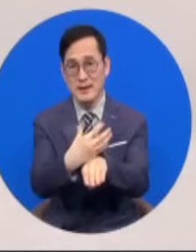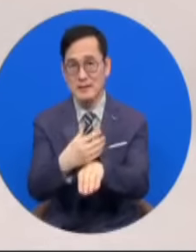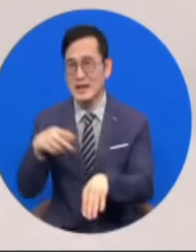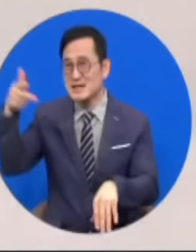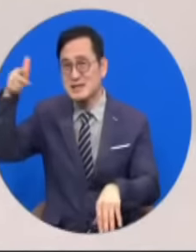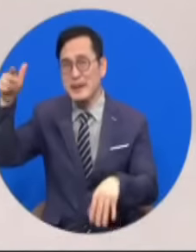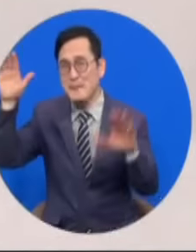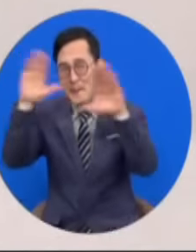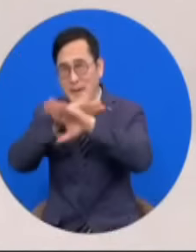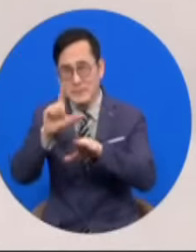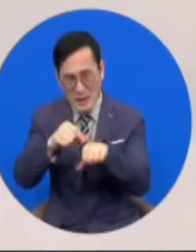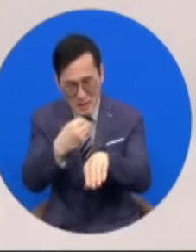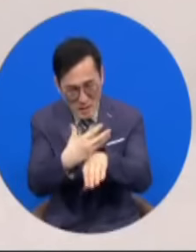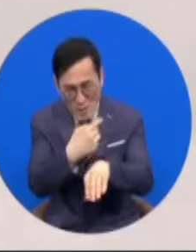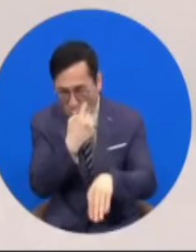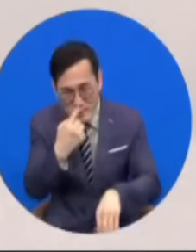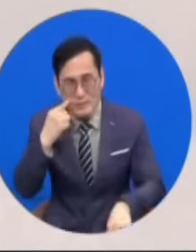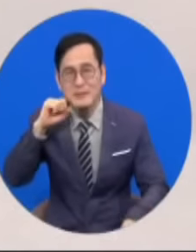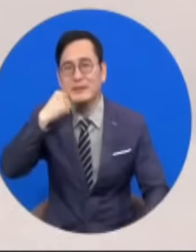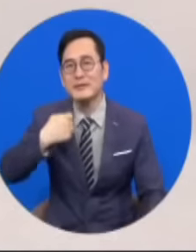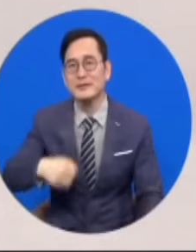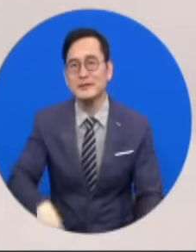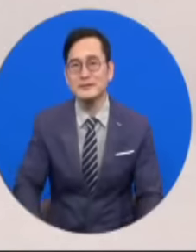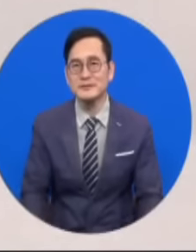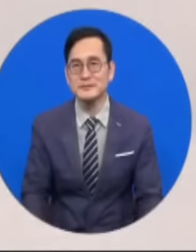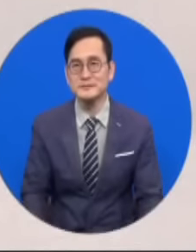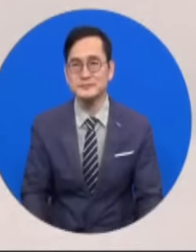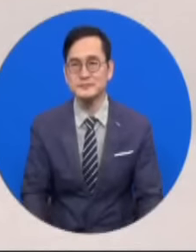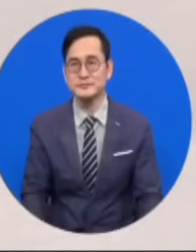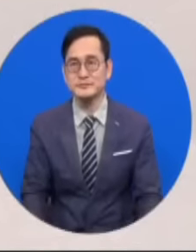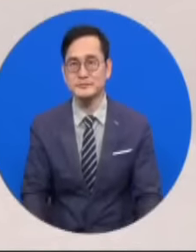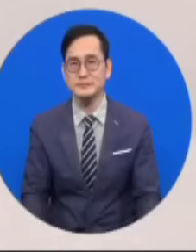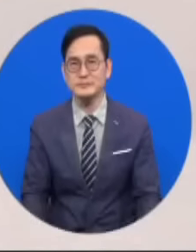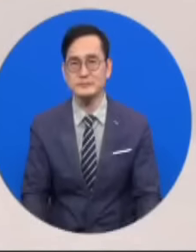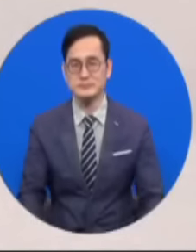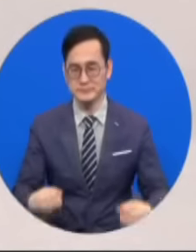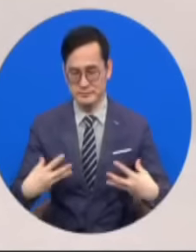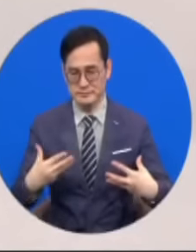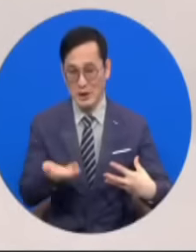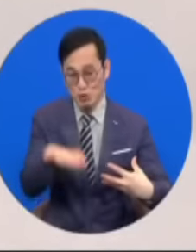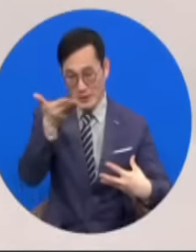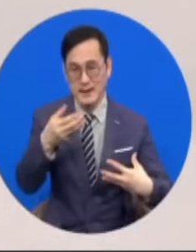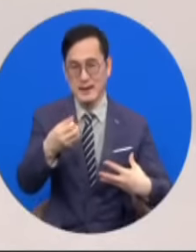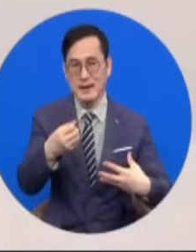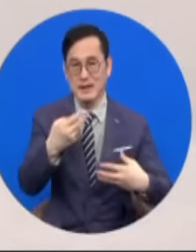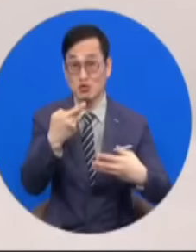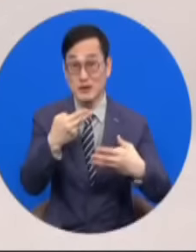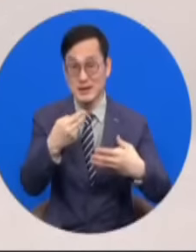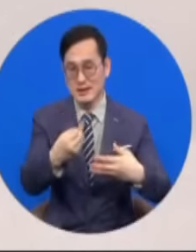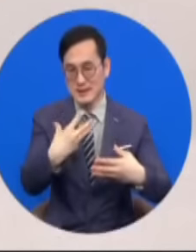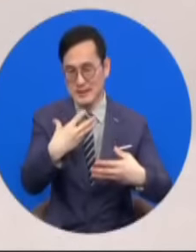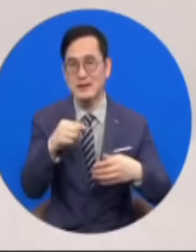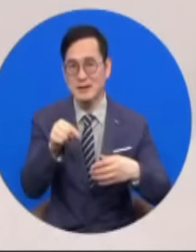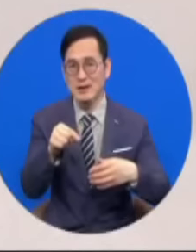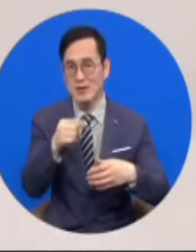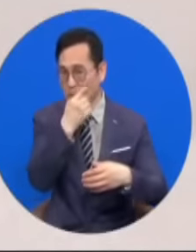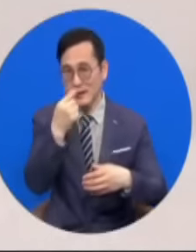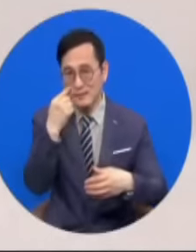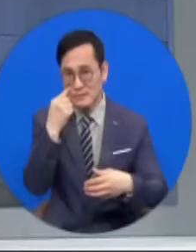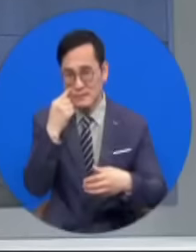저걸 다 할 수가 없다는 거예요 그래서이 부분은 어느가 맞다 틀리다 그렇게 갈 건 아니고 이제 좀 지켜봐야 할 사안이다 저는 그렇게